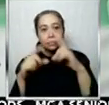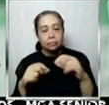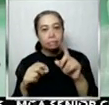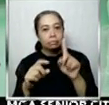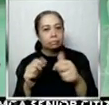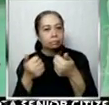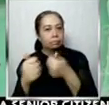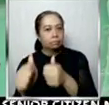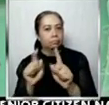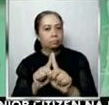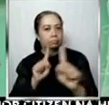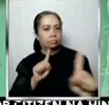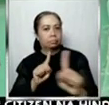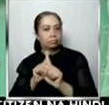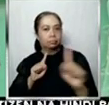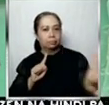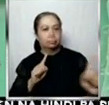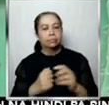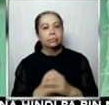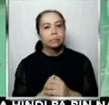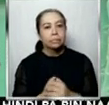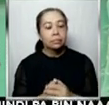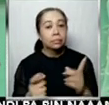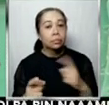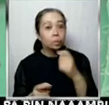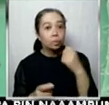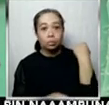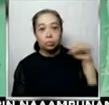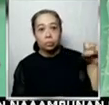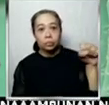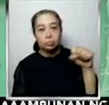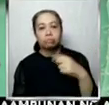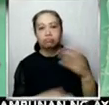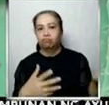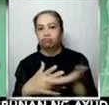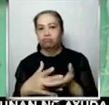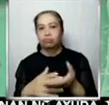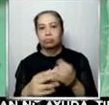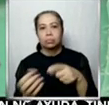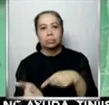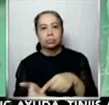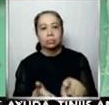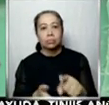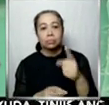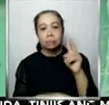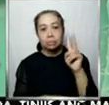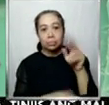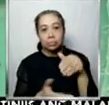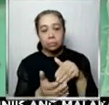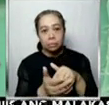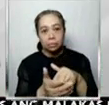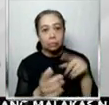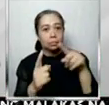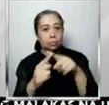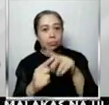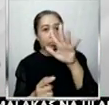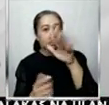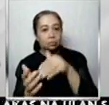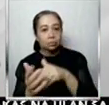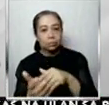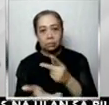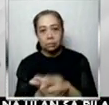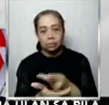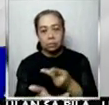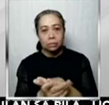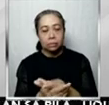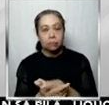ang physical distancing. Ang mga lalabag, kakasuhan at magbabayad ng mula 2,000 hanggang 5,000 pesos. Naglagay